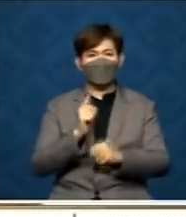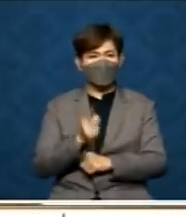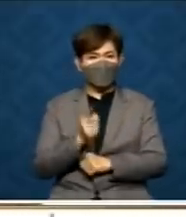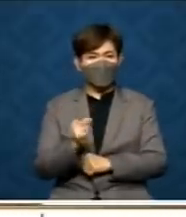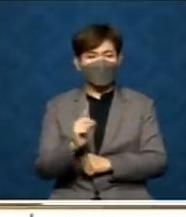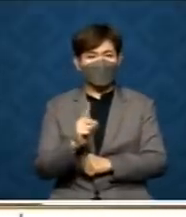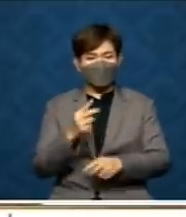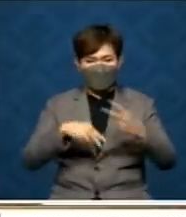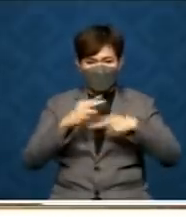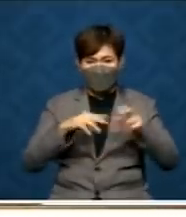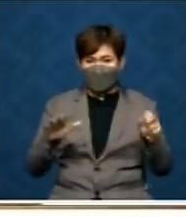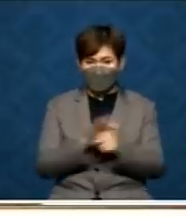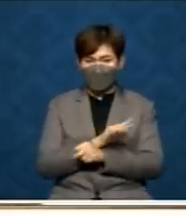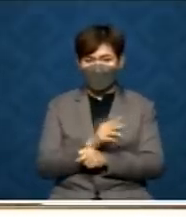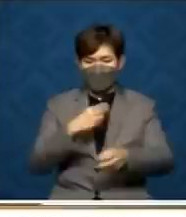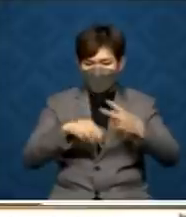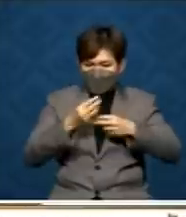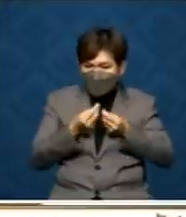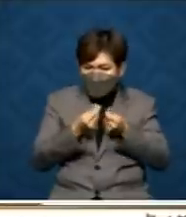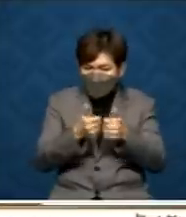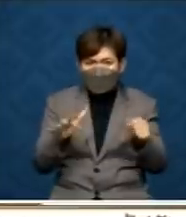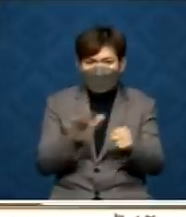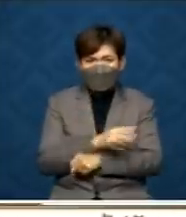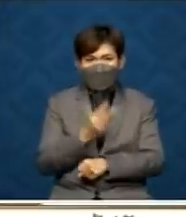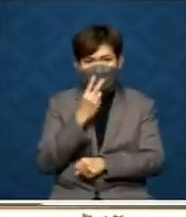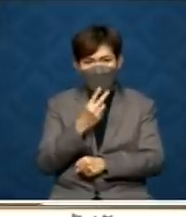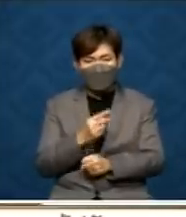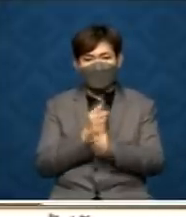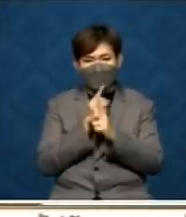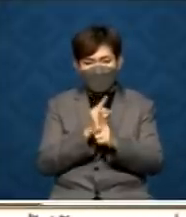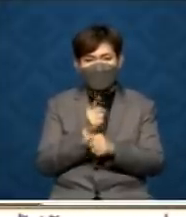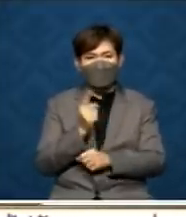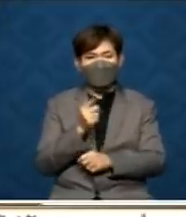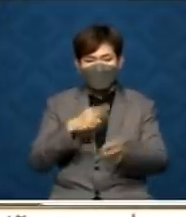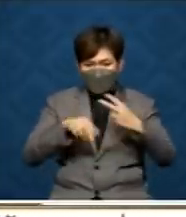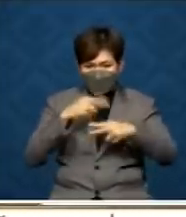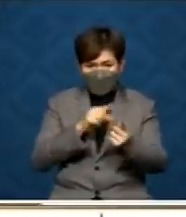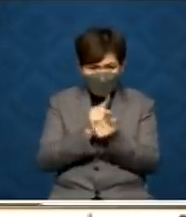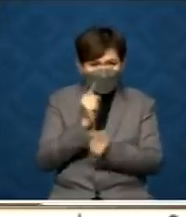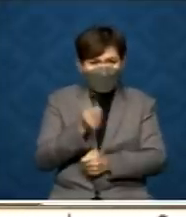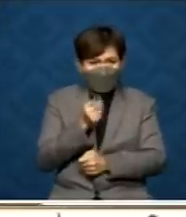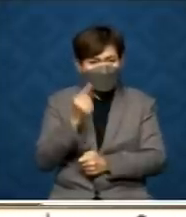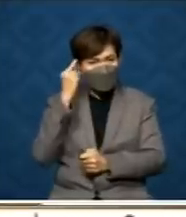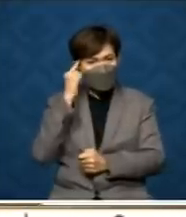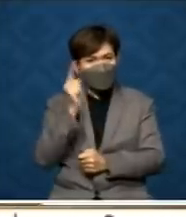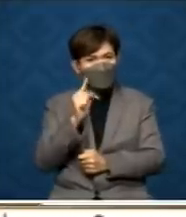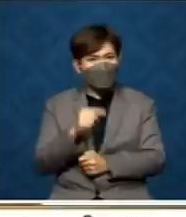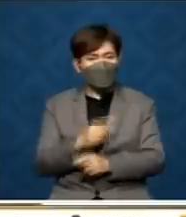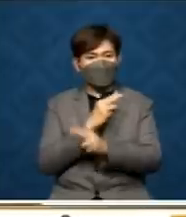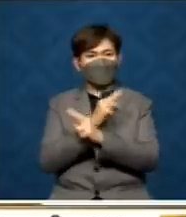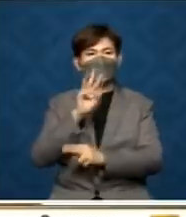ถ้าตรวจคบตรวจกันจริงๆดูกันตามสภาพความจริงตรวจเช่นลูกจริงๆเขาบอกว่าต้องเอา 6